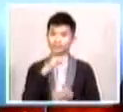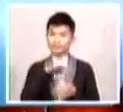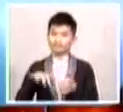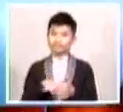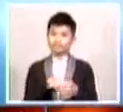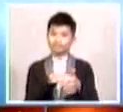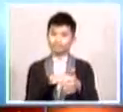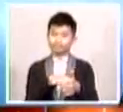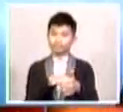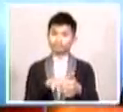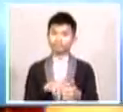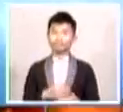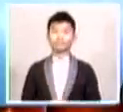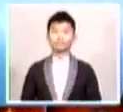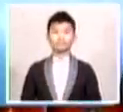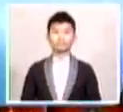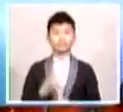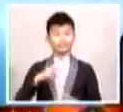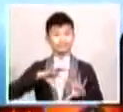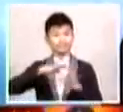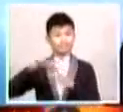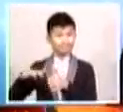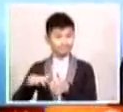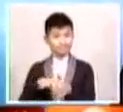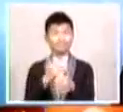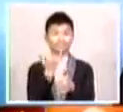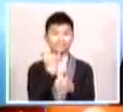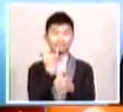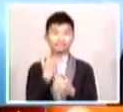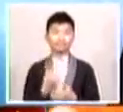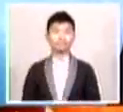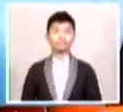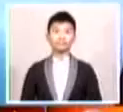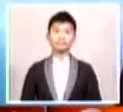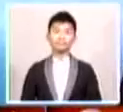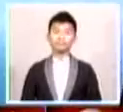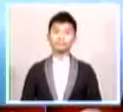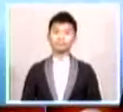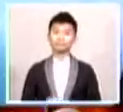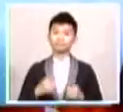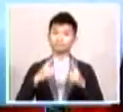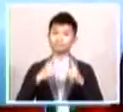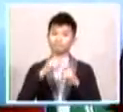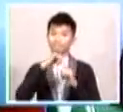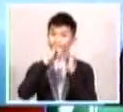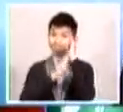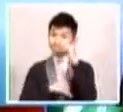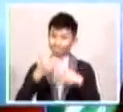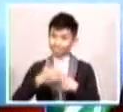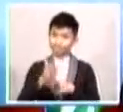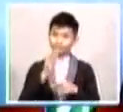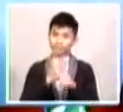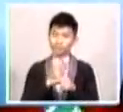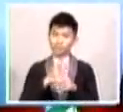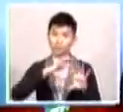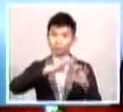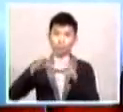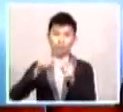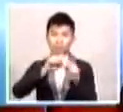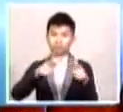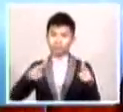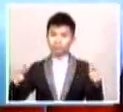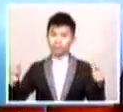人世界向前走，进而引领世界向前走。在人类历史上，不同时代的新兴民族都会